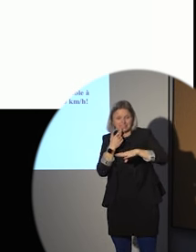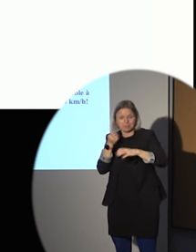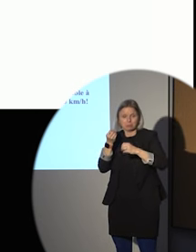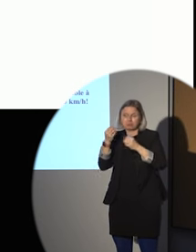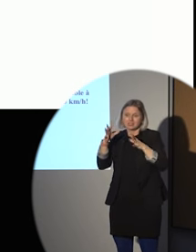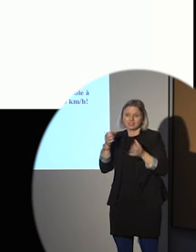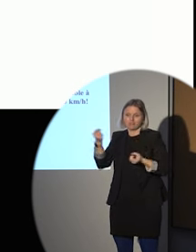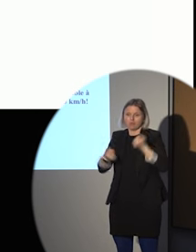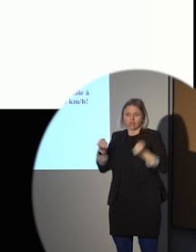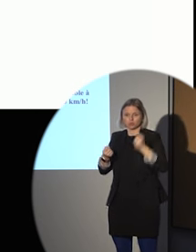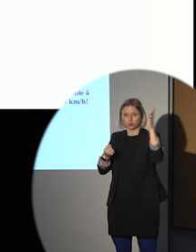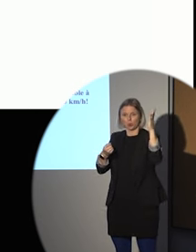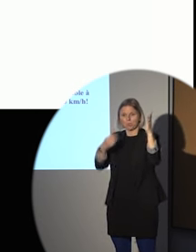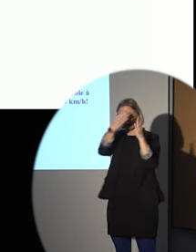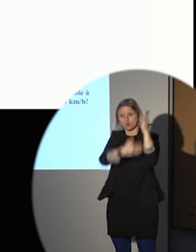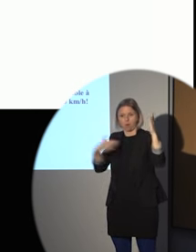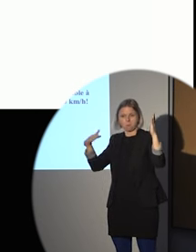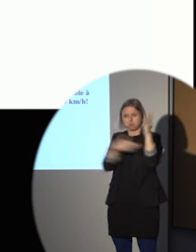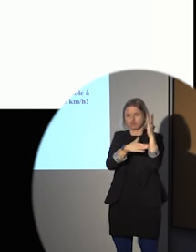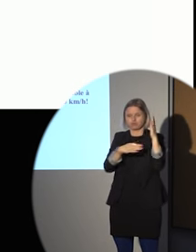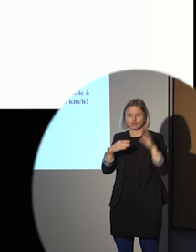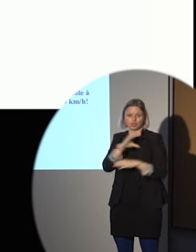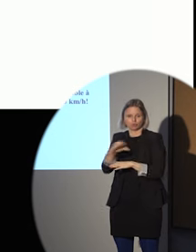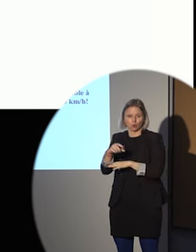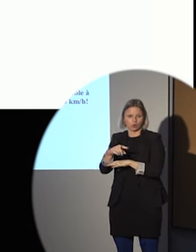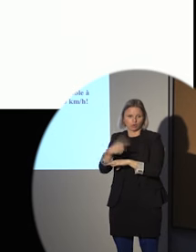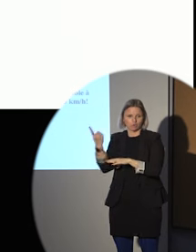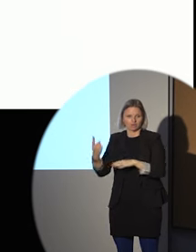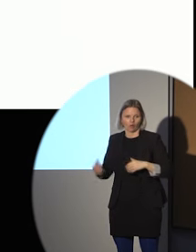pas la solution et la solution n'est pas évidente à trouver.